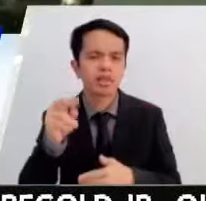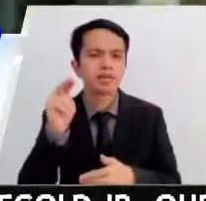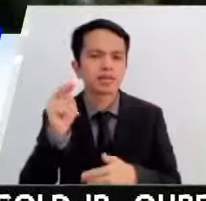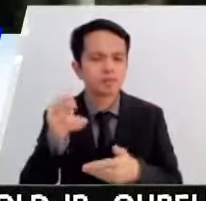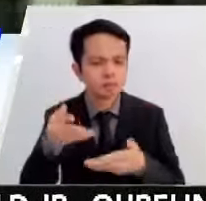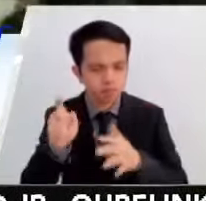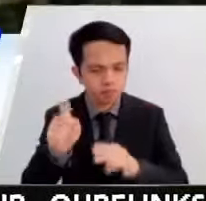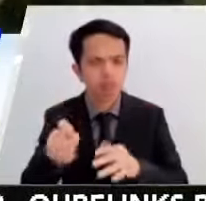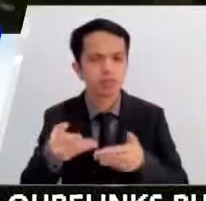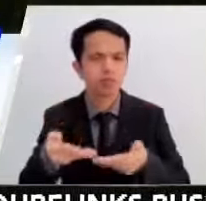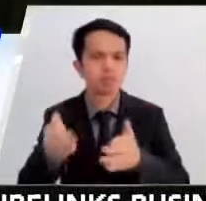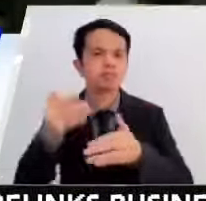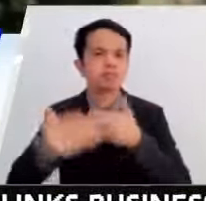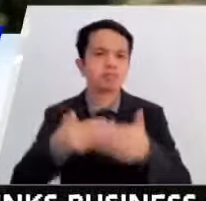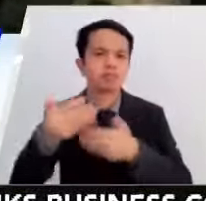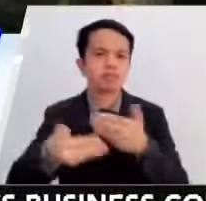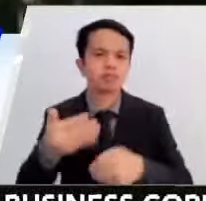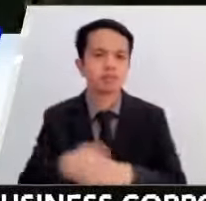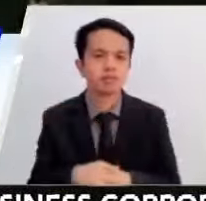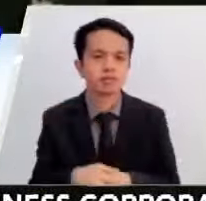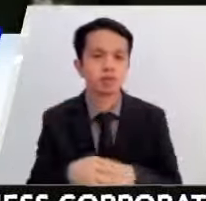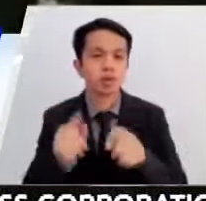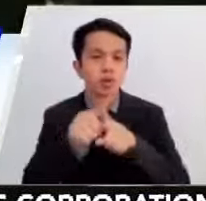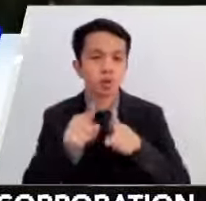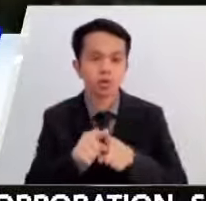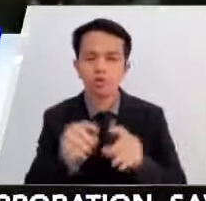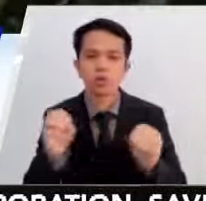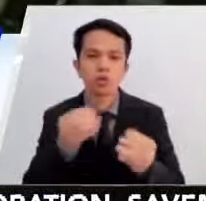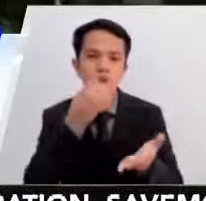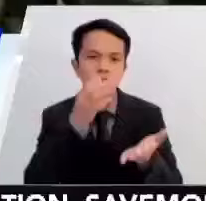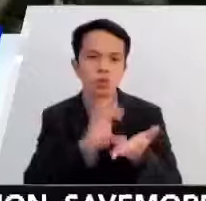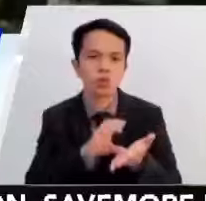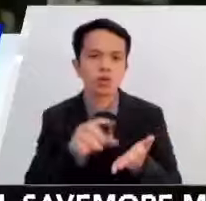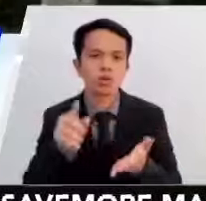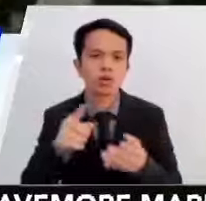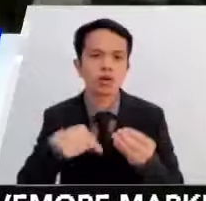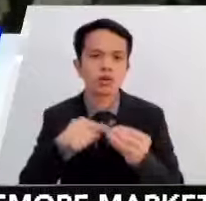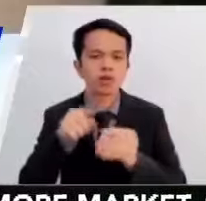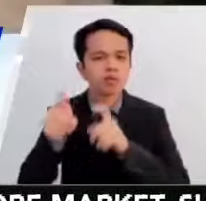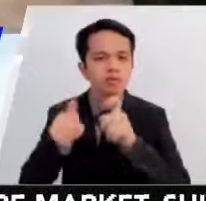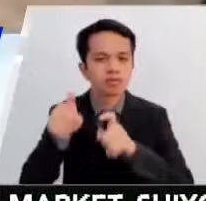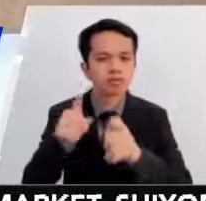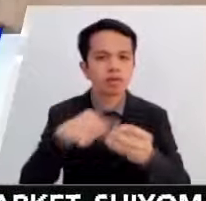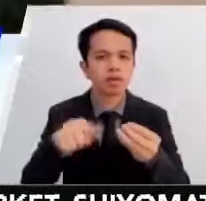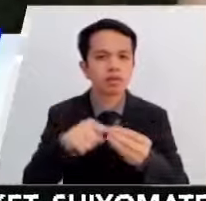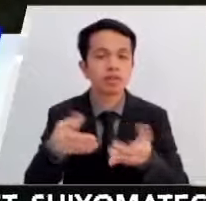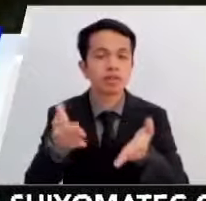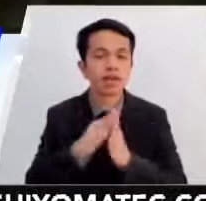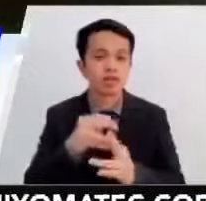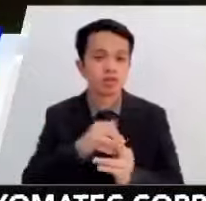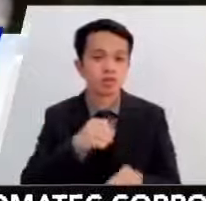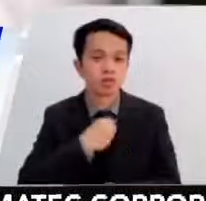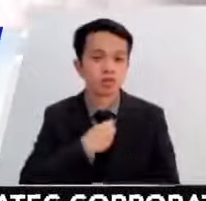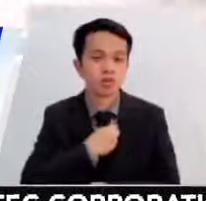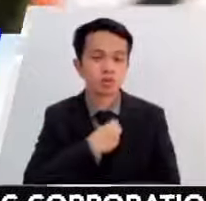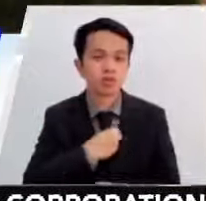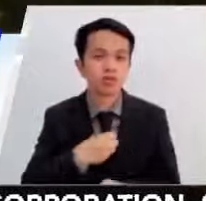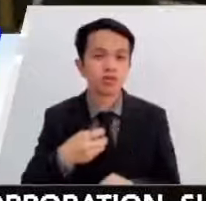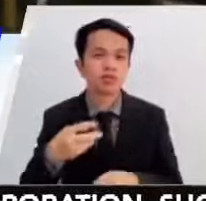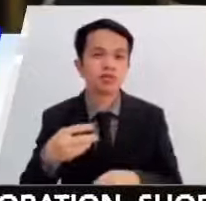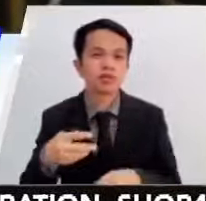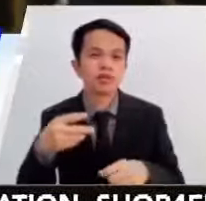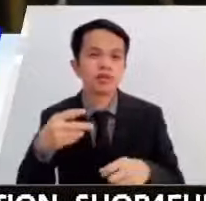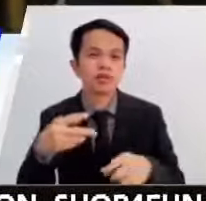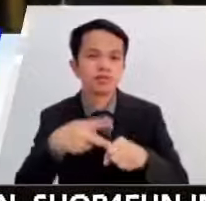ang proseso. Samantala, no comment naman si Bersamin nang matanong tungkol sa paghingi ng tawad ni VP Sara Duterte sa mga tagasunod ng Kingdom of